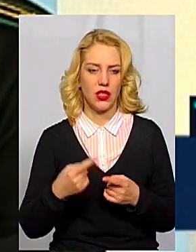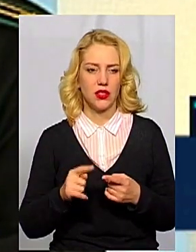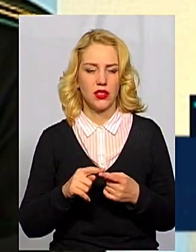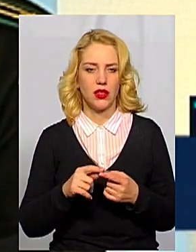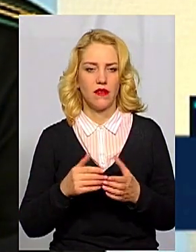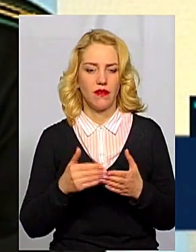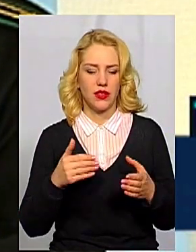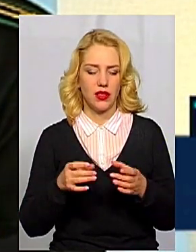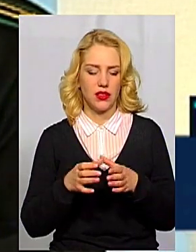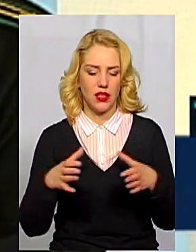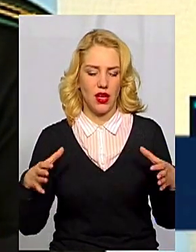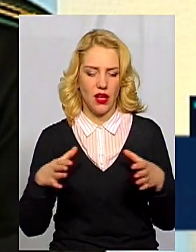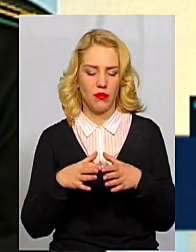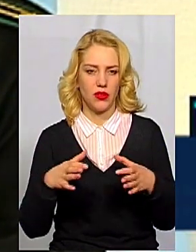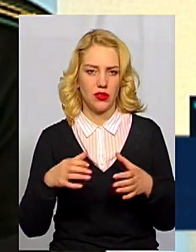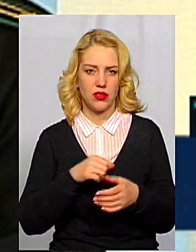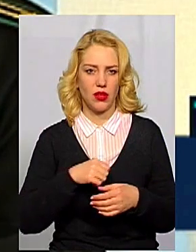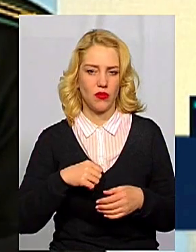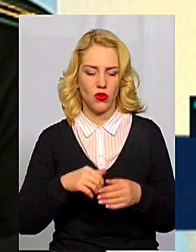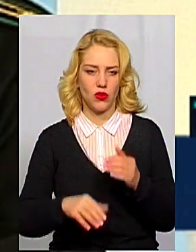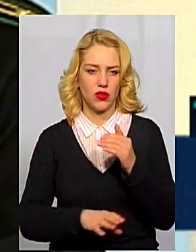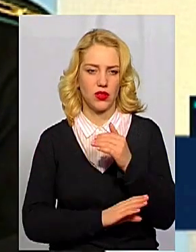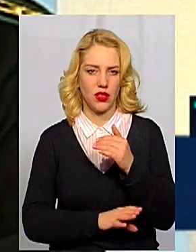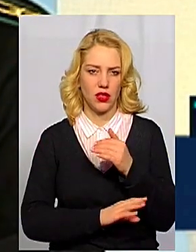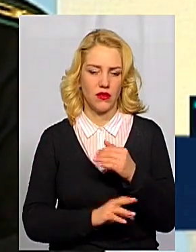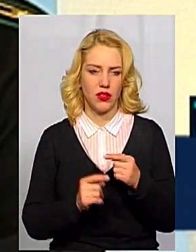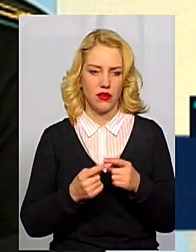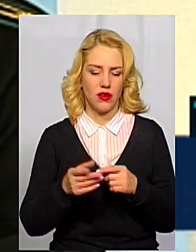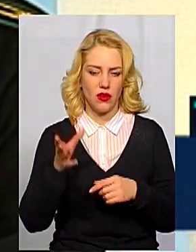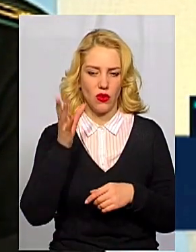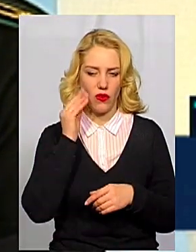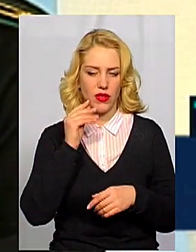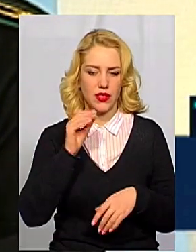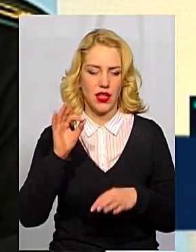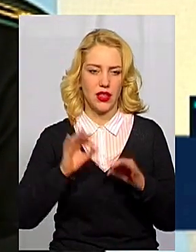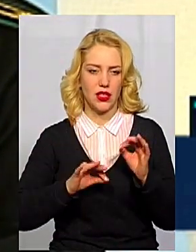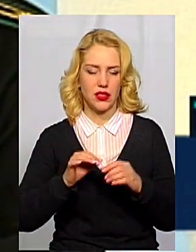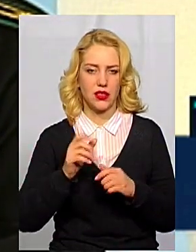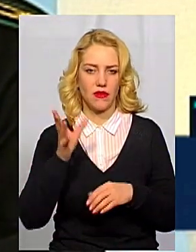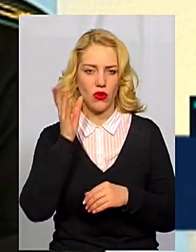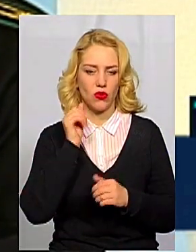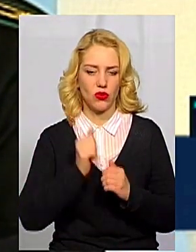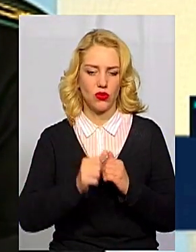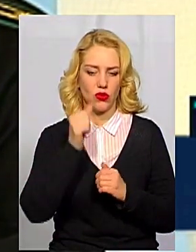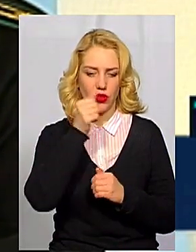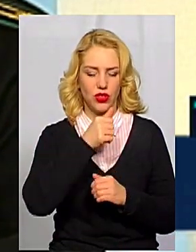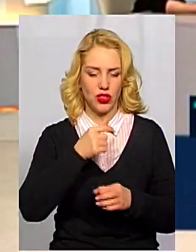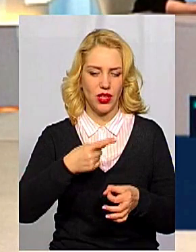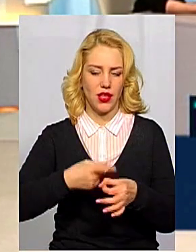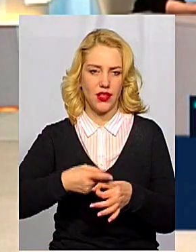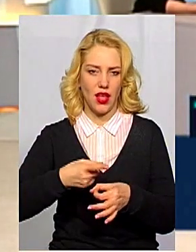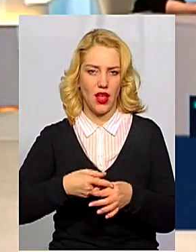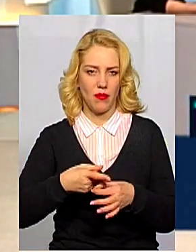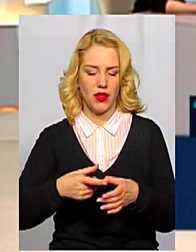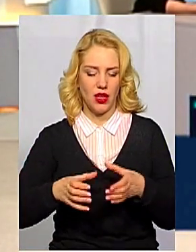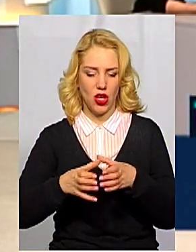від діаметра самого стовбура, тобто ми рахуємо по таксам і враховується індексація, враховується щорічна і діаметр стовбура. Тобто тут